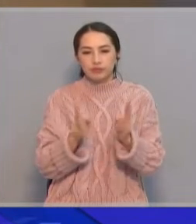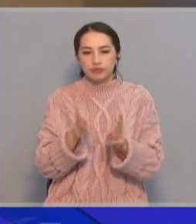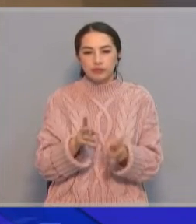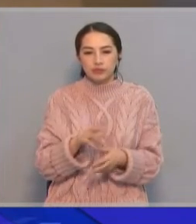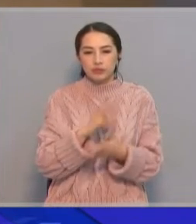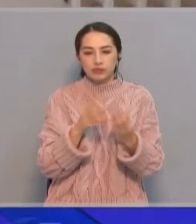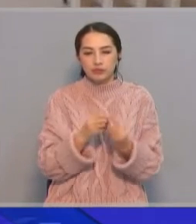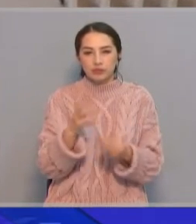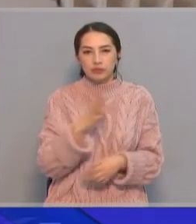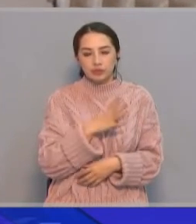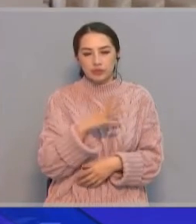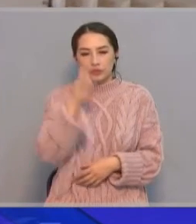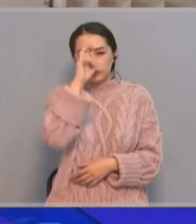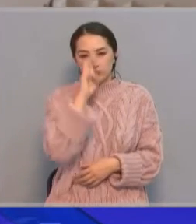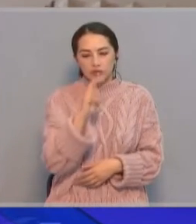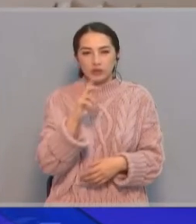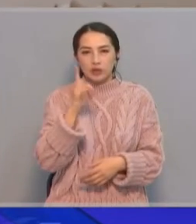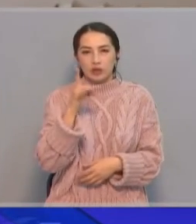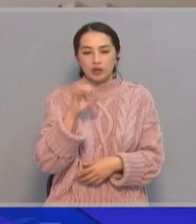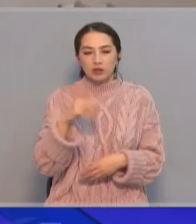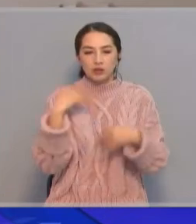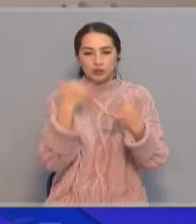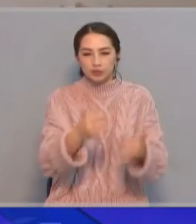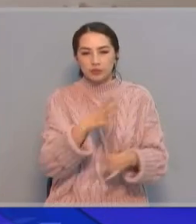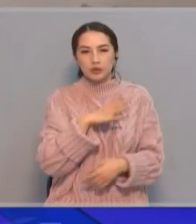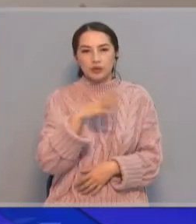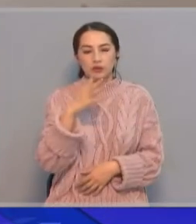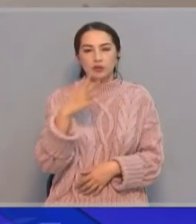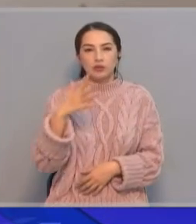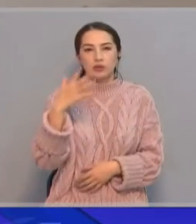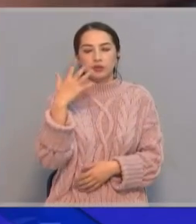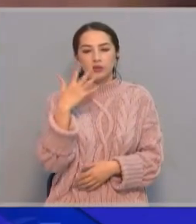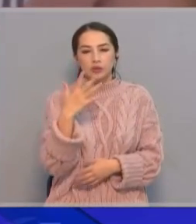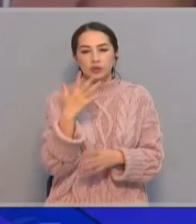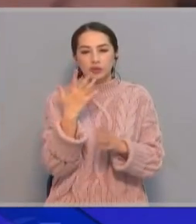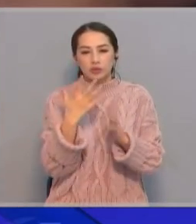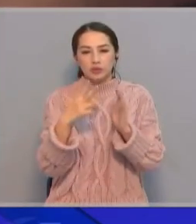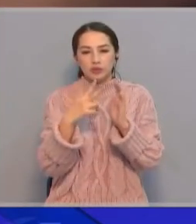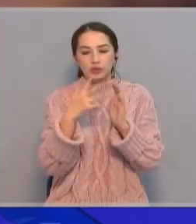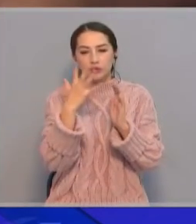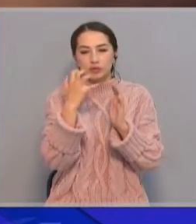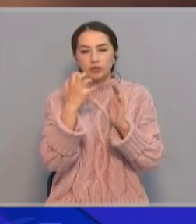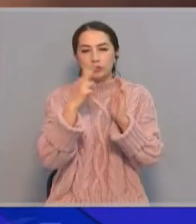в этом году она получила государственный грант в размере 583 тысяч тенге.